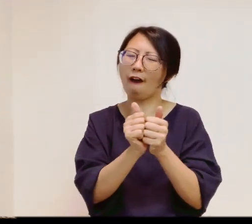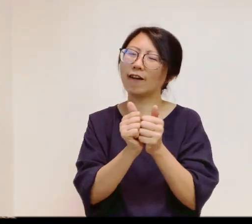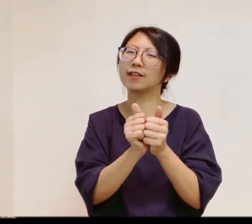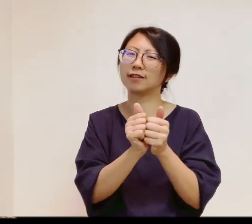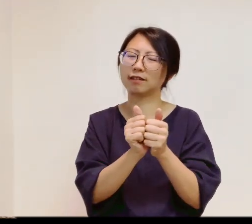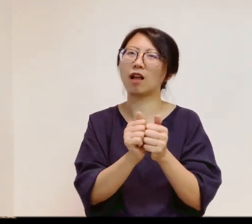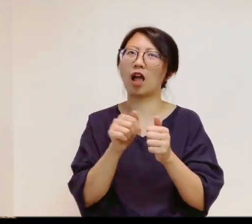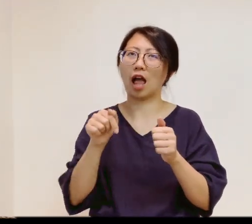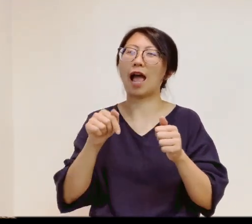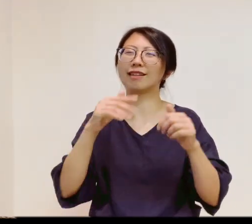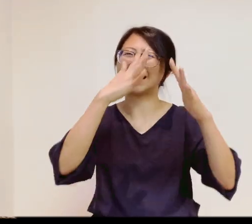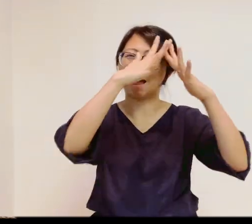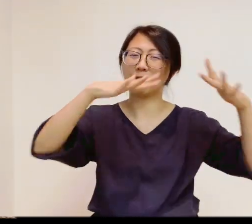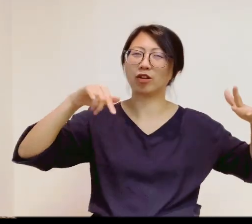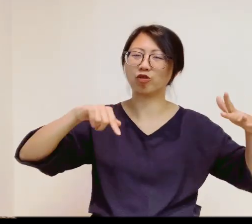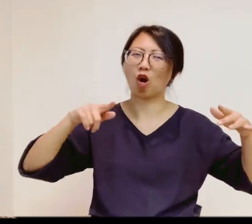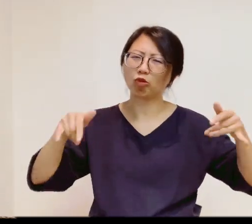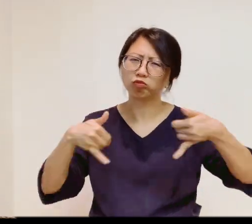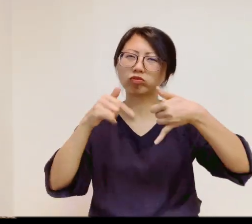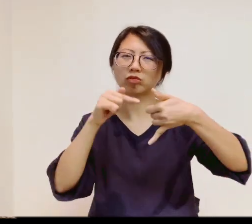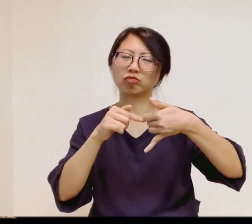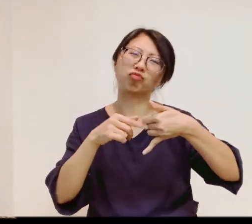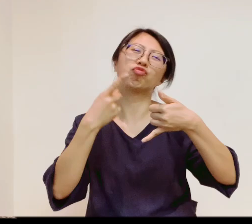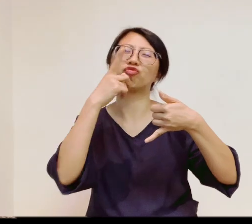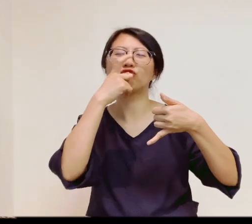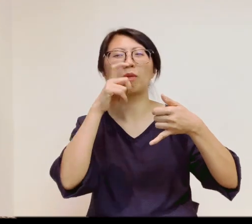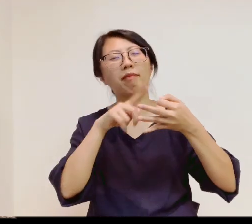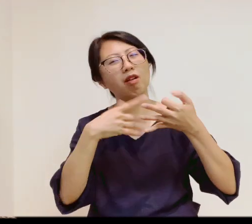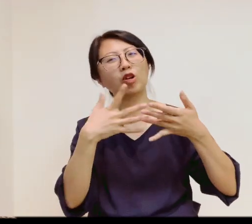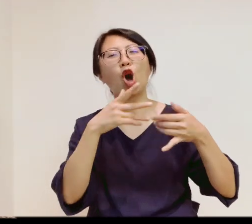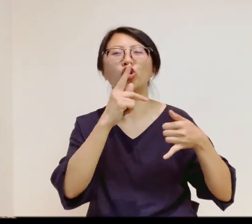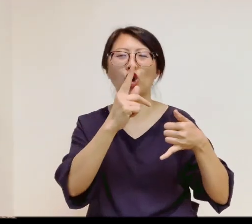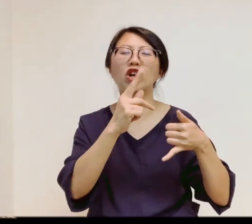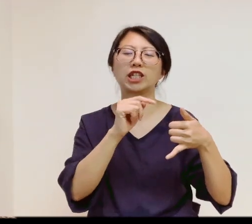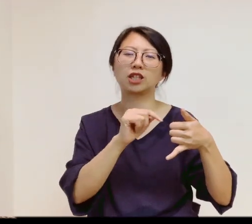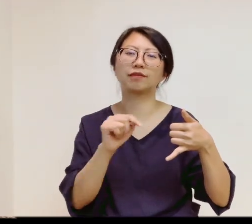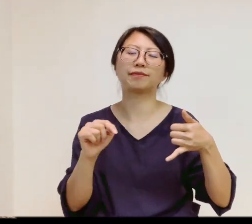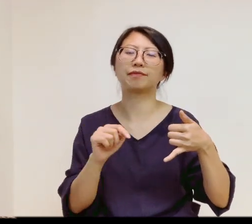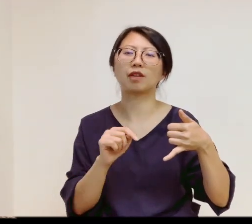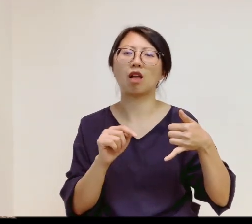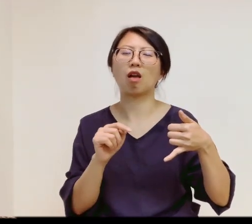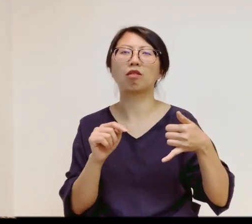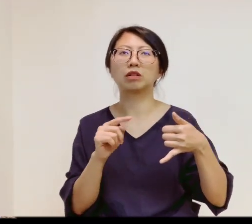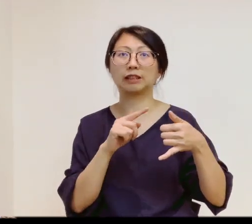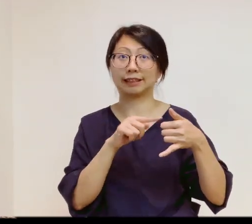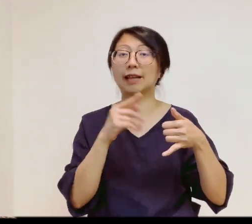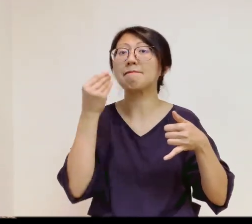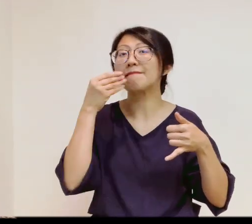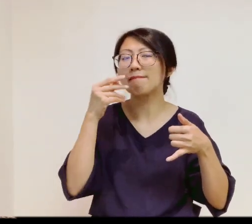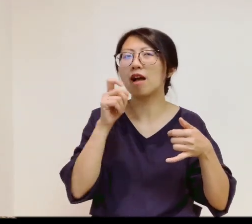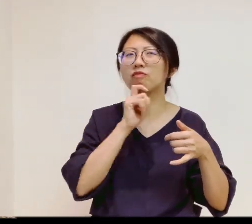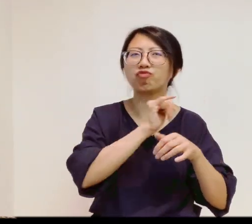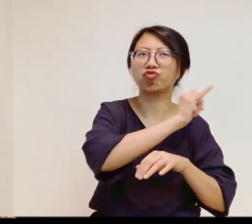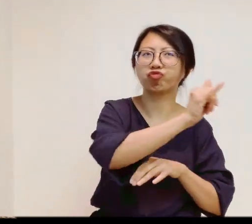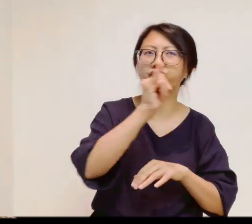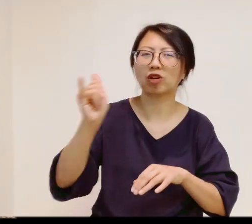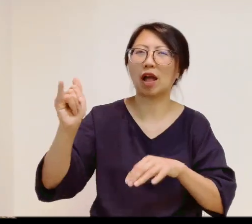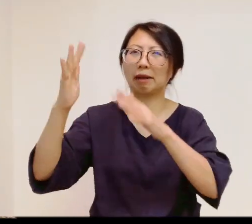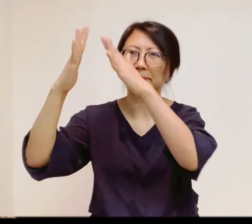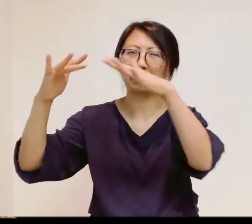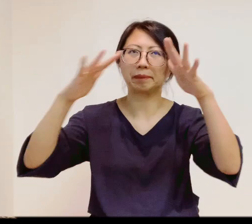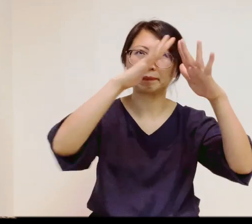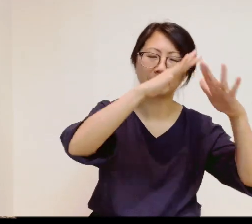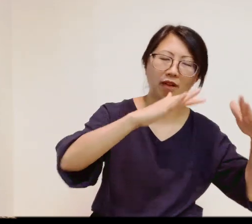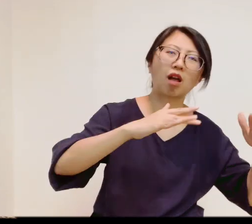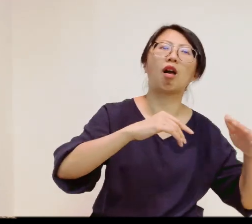響之外咧，呢本書亦都講到咧，佢喺集中營裏邊咧係遇見咗一個好好嘅朋友。咁呢個人叫做 Kurt 啦嚇，